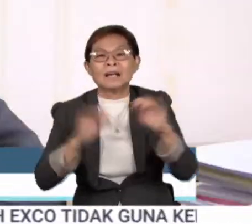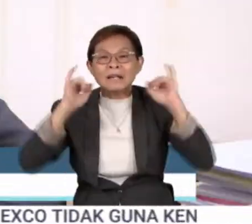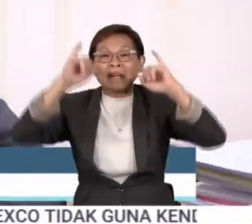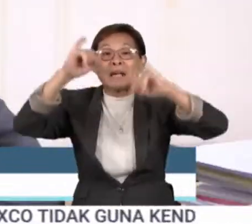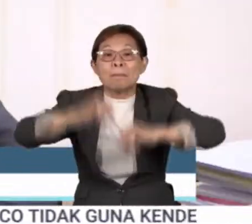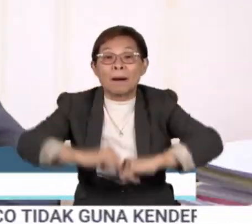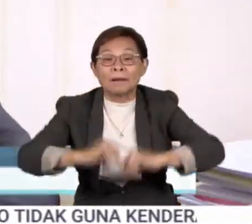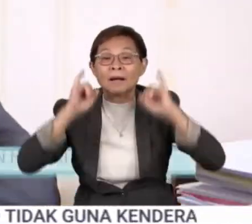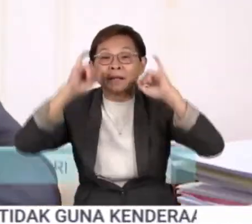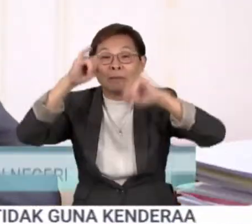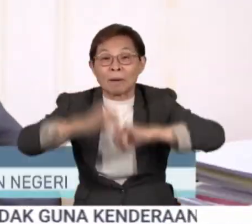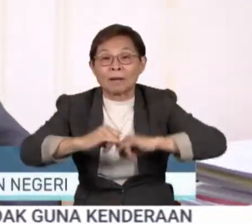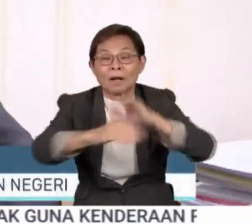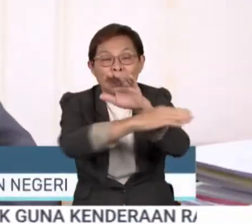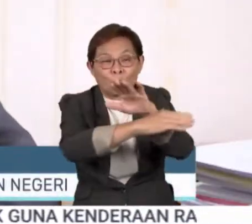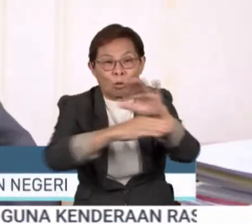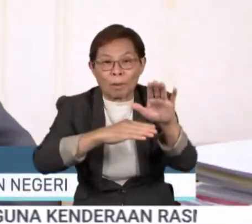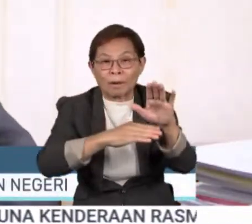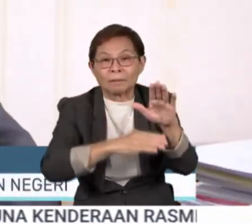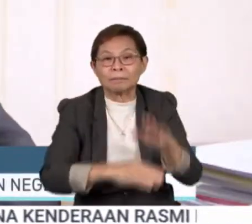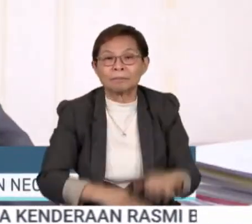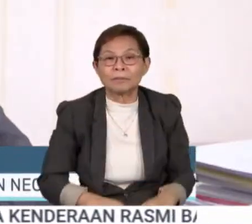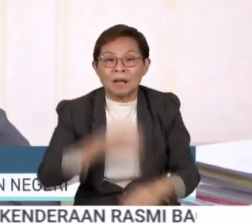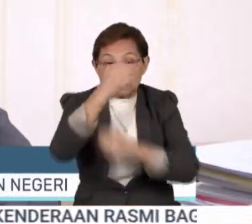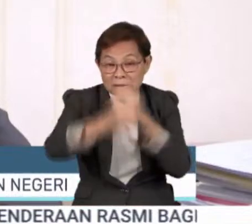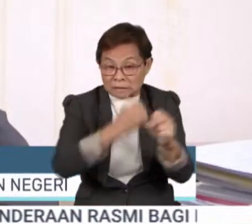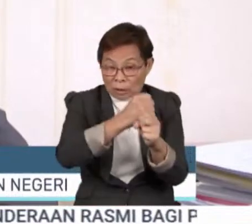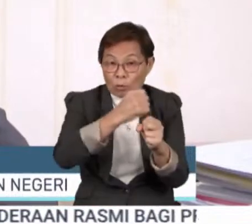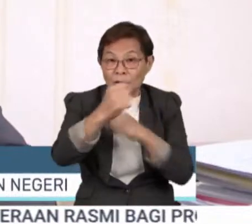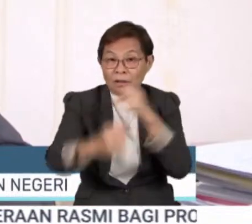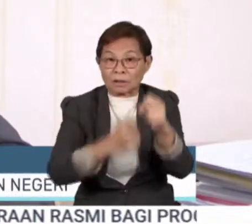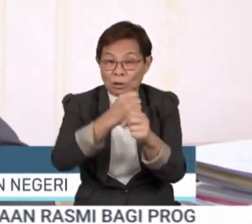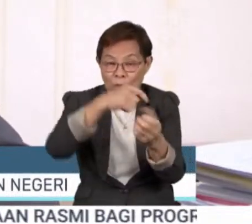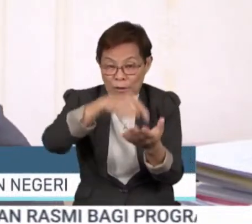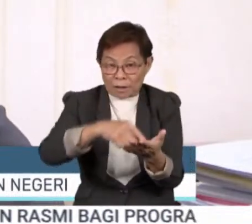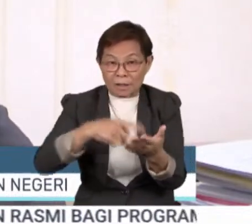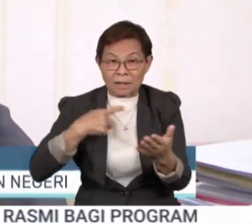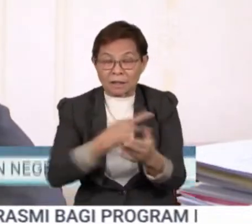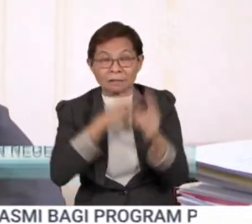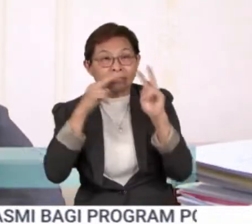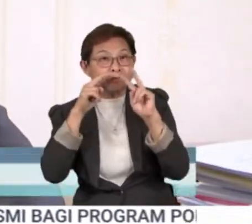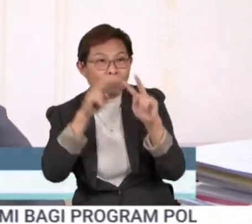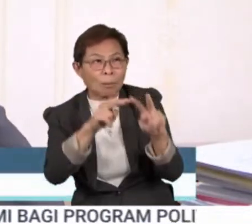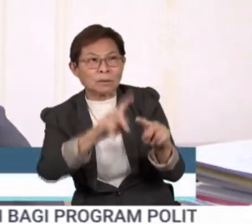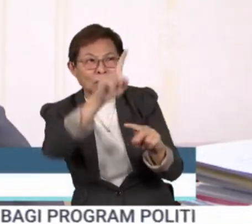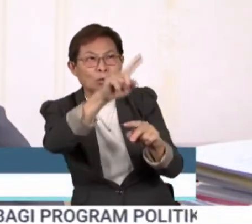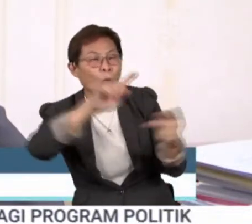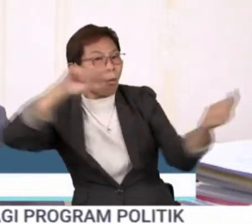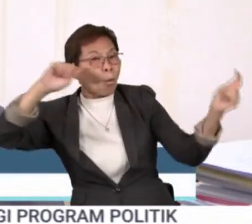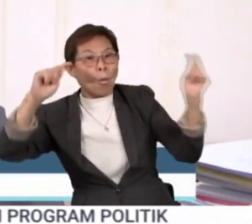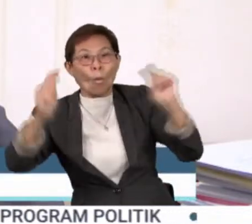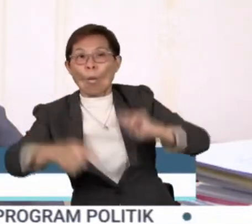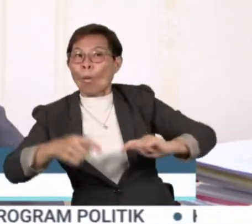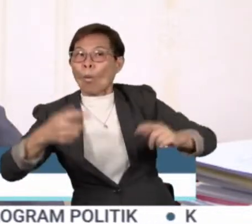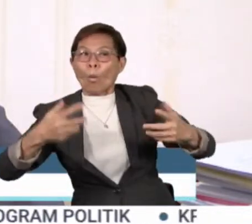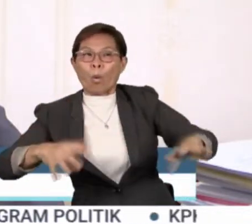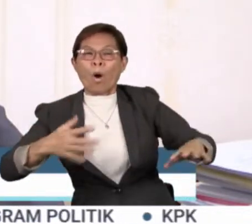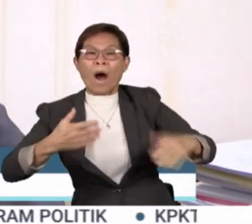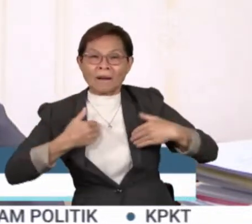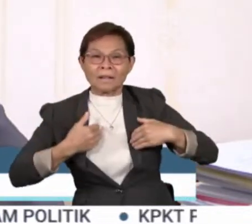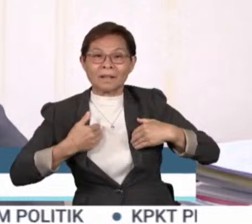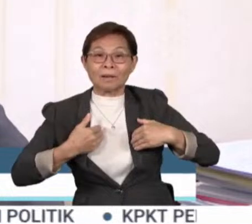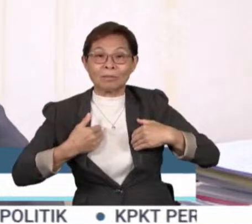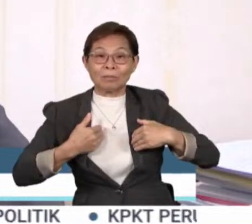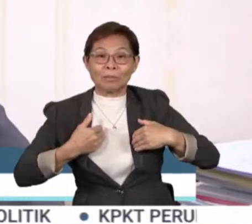Jadi alhamdulillah pada tahun ini kita nampak ada satu perubahan yang besar, ada